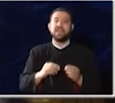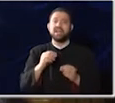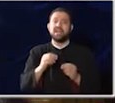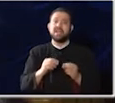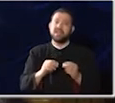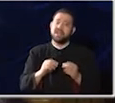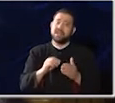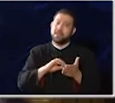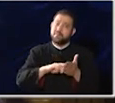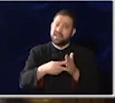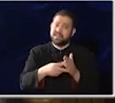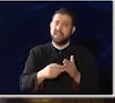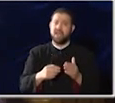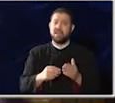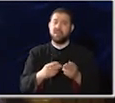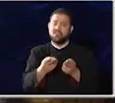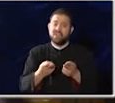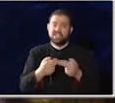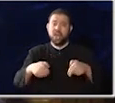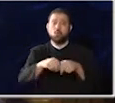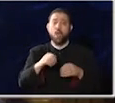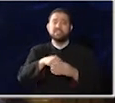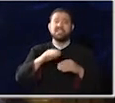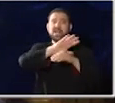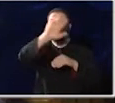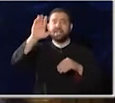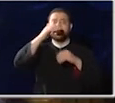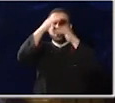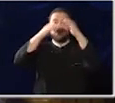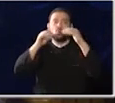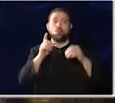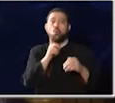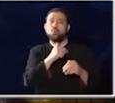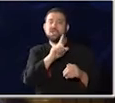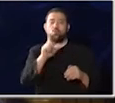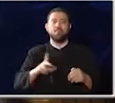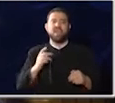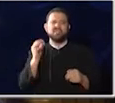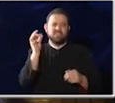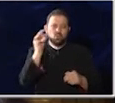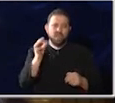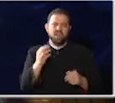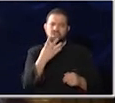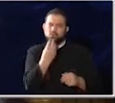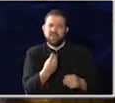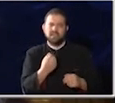venirea Împărăției Cerurilor. Intrarea noastră în Împărăția Cerurilor, unde nu mai este durere, nici suferință, unde nu mai este durere,